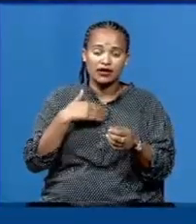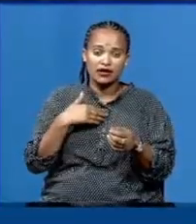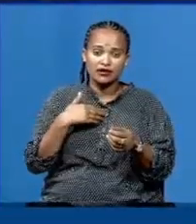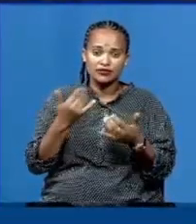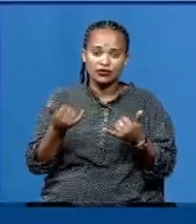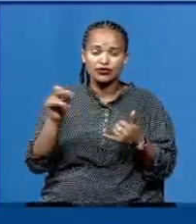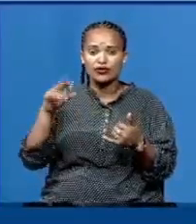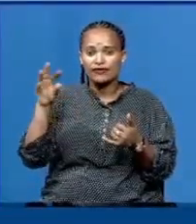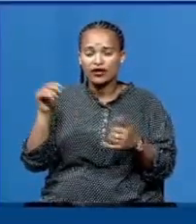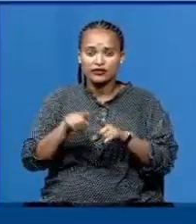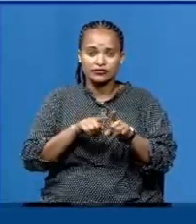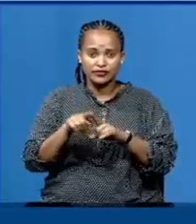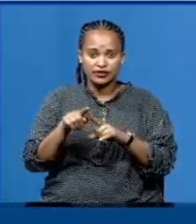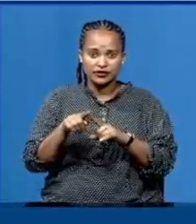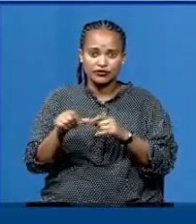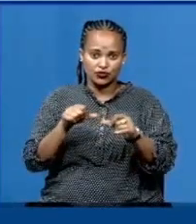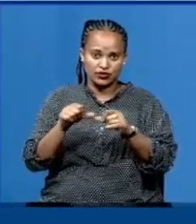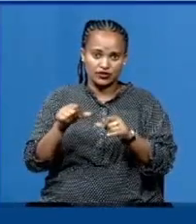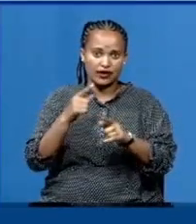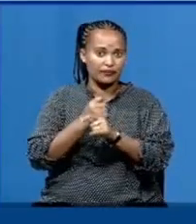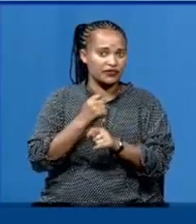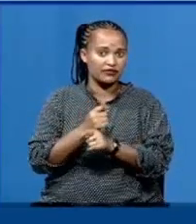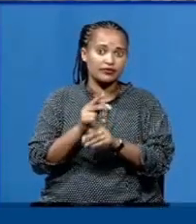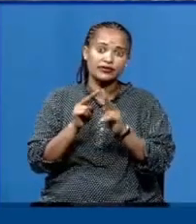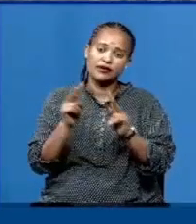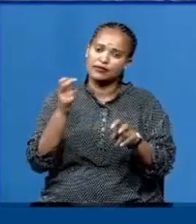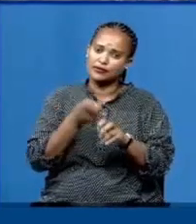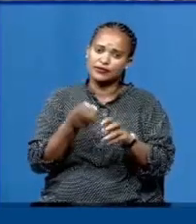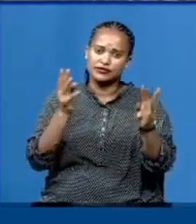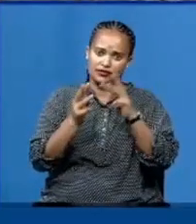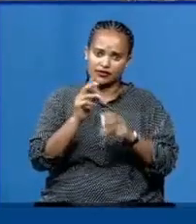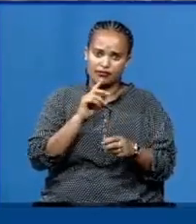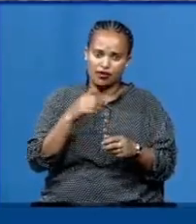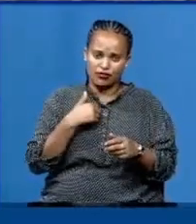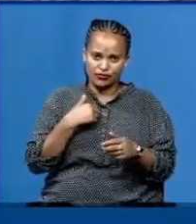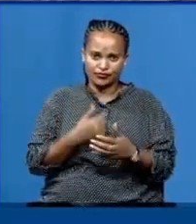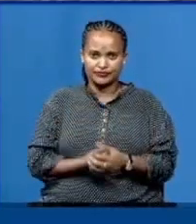ፕሪቶርያ ስምምዕነት ውዕሊ ኣብ ምትግባር ኣዝዩ ከቢድ ፀገም እዩ ዝኒሄ ማለት እዩ።